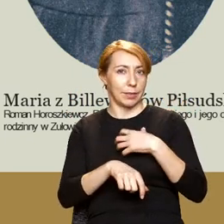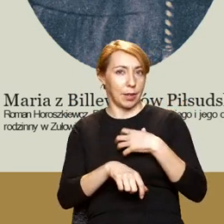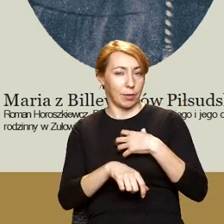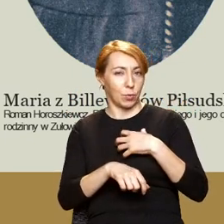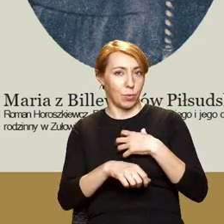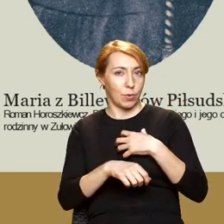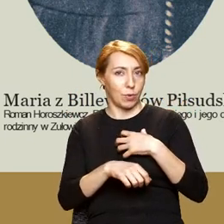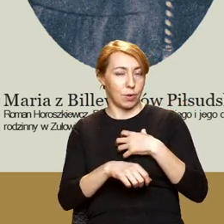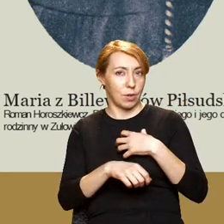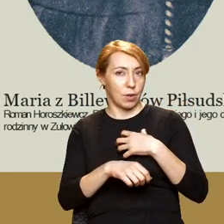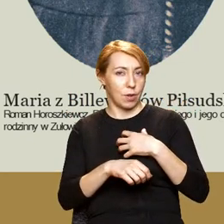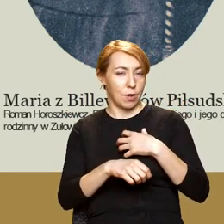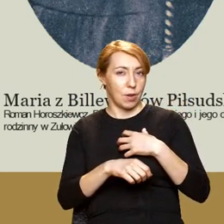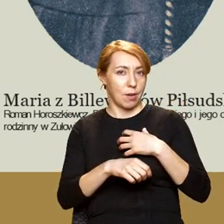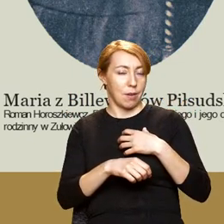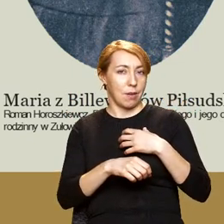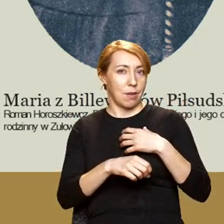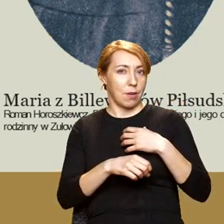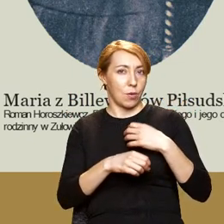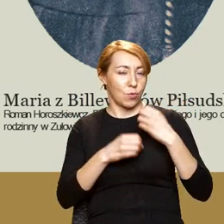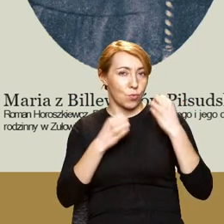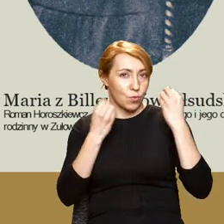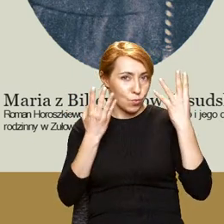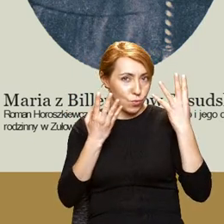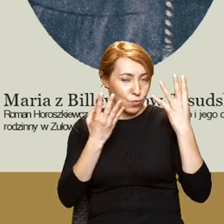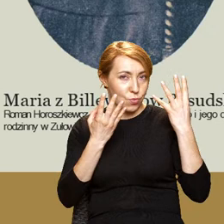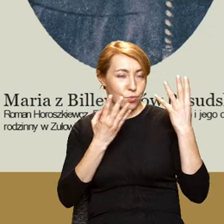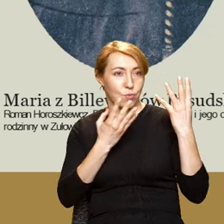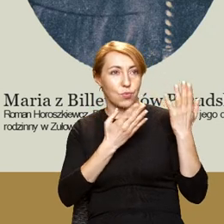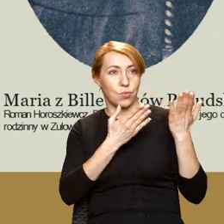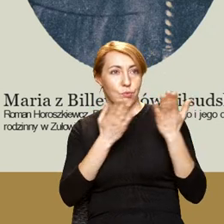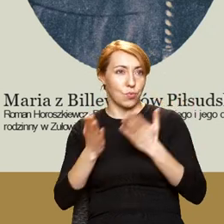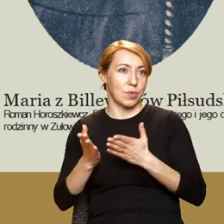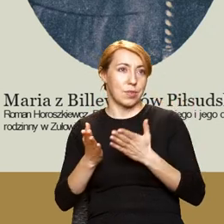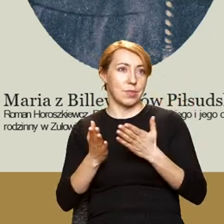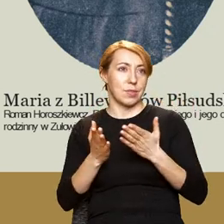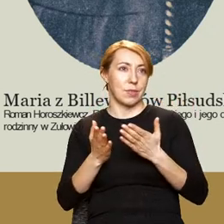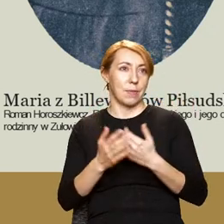kultury, dziedzictwa kultury. I tutaj my mieliśmy